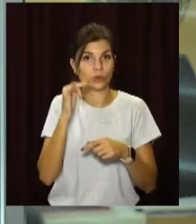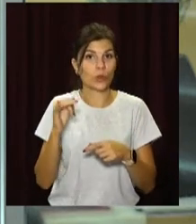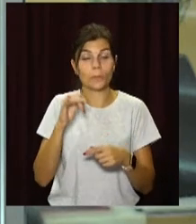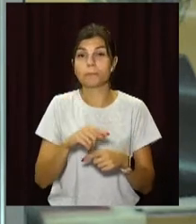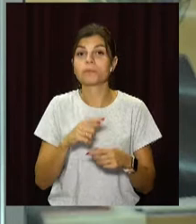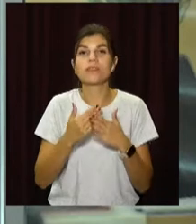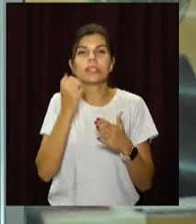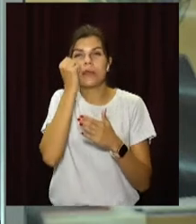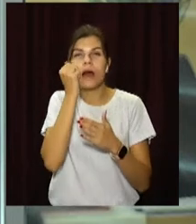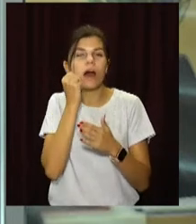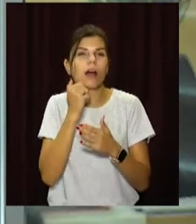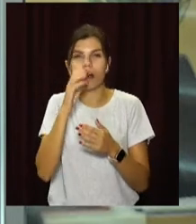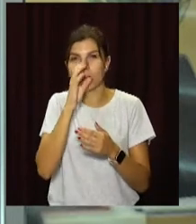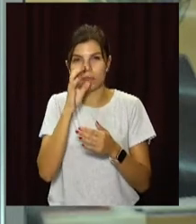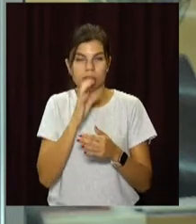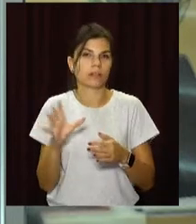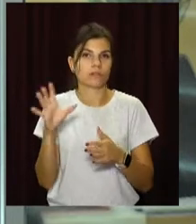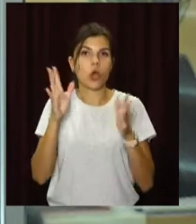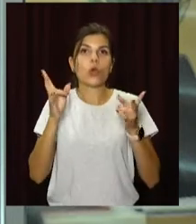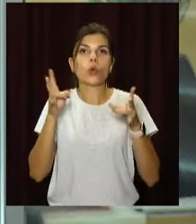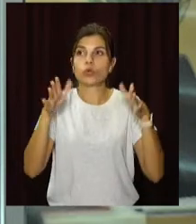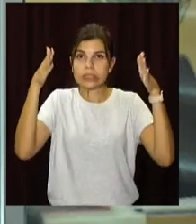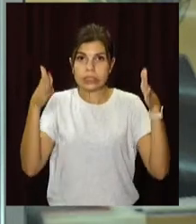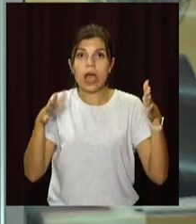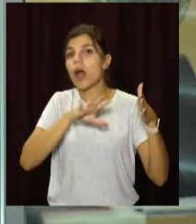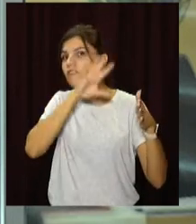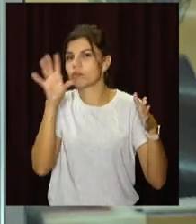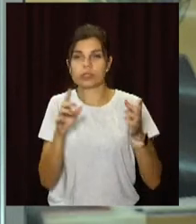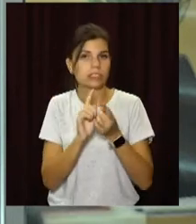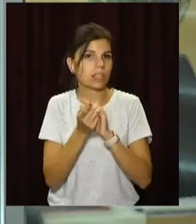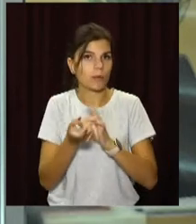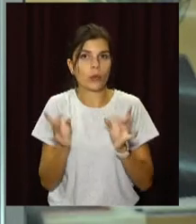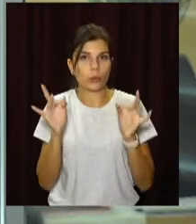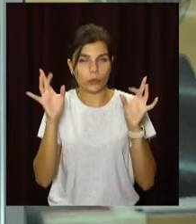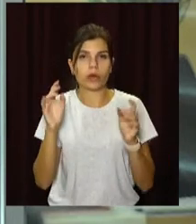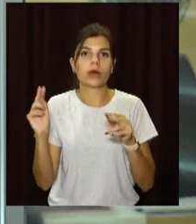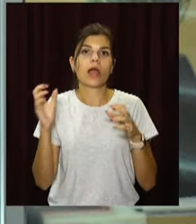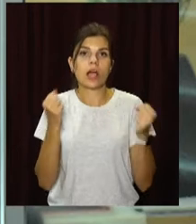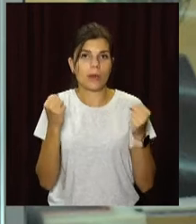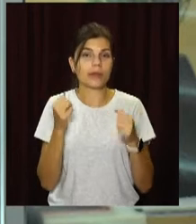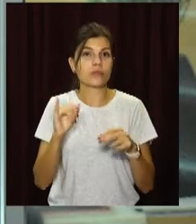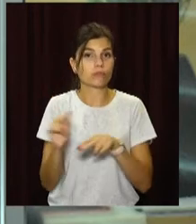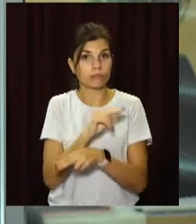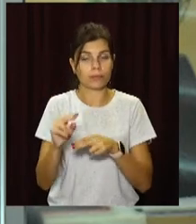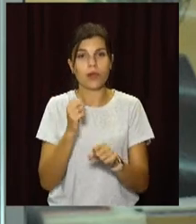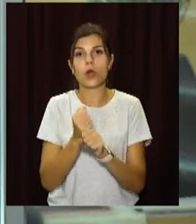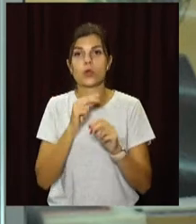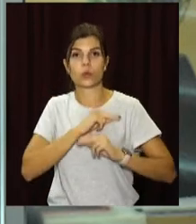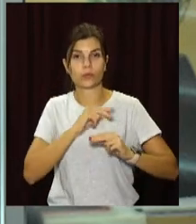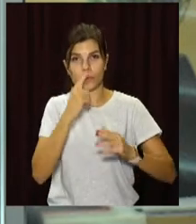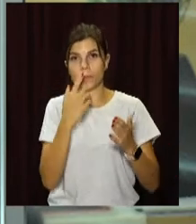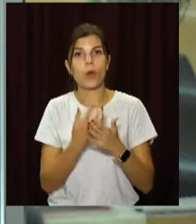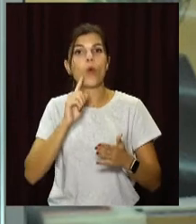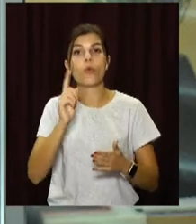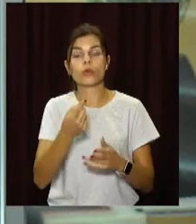Від старої будівлі залишилися лише стіни. Все інше замінили, укріпили, відремонтували. Роботи тривали понад